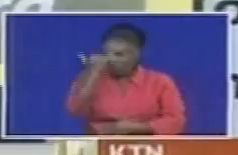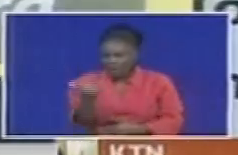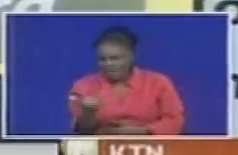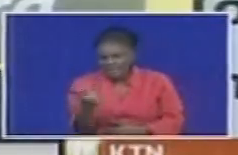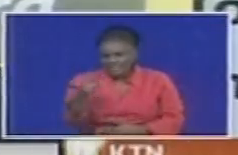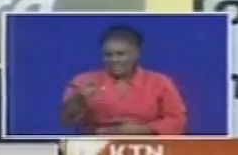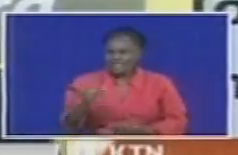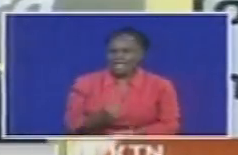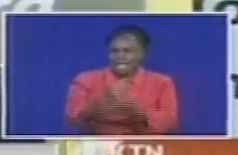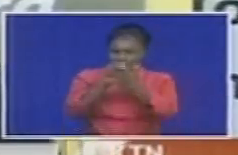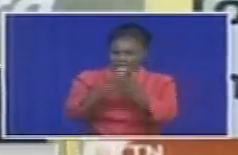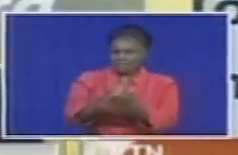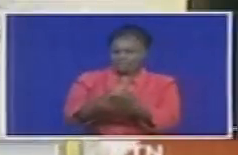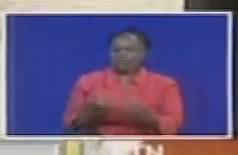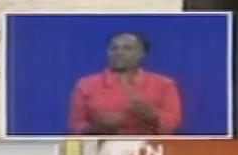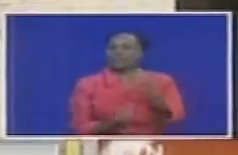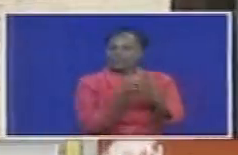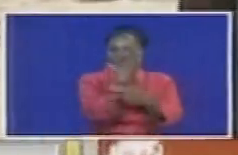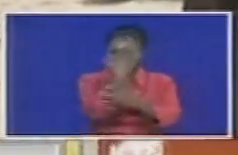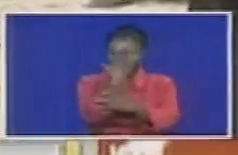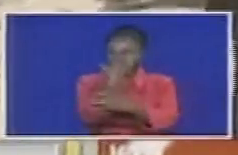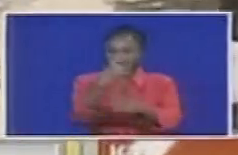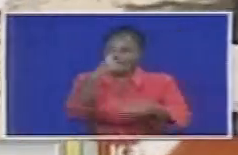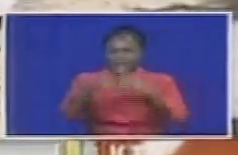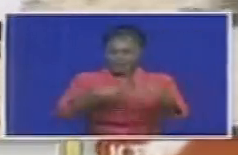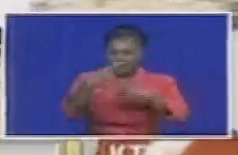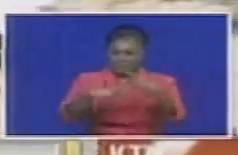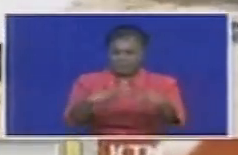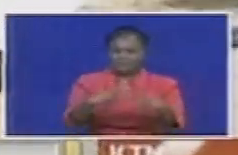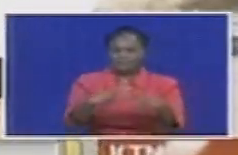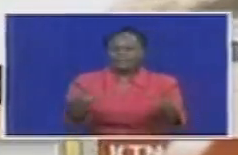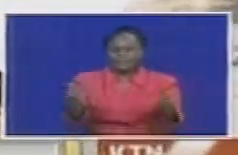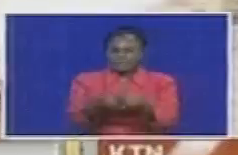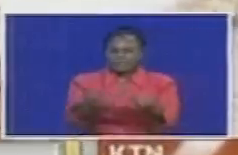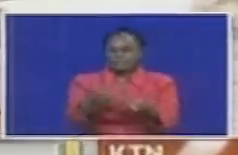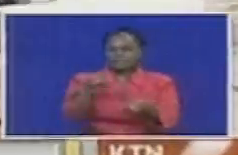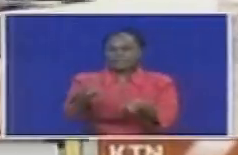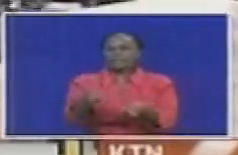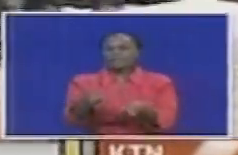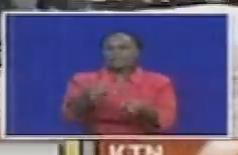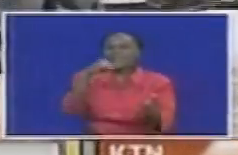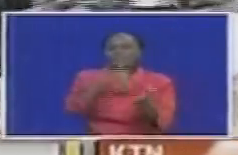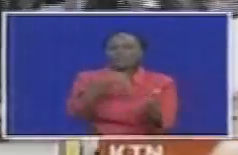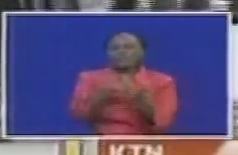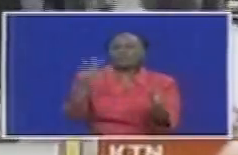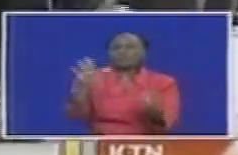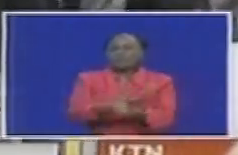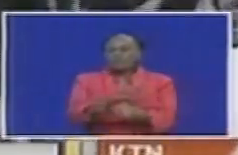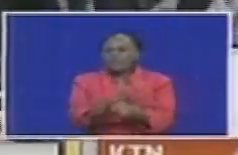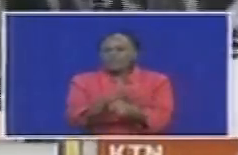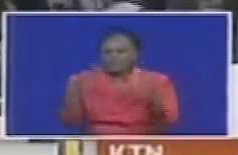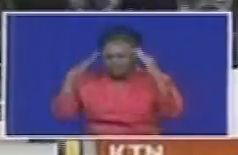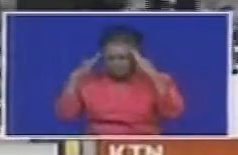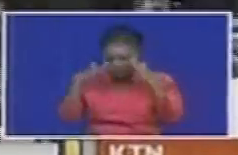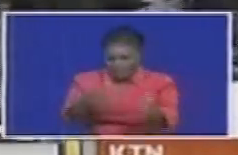that helps in their growth and development. Wazazi na shule wanazoenda melomwa pakubwa kwa kutohusisha vilivyo kwenye michezo na kuzingatia